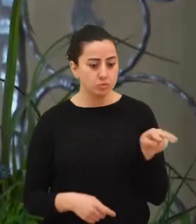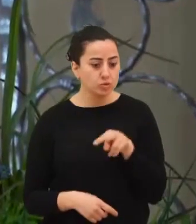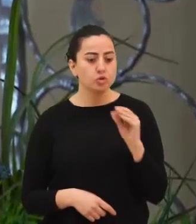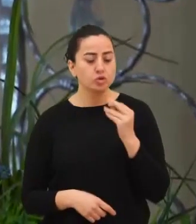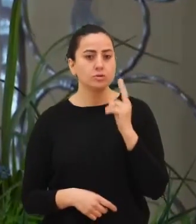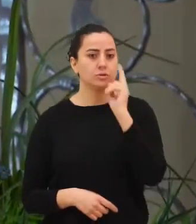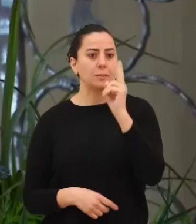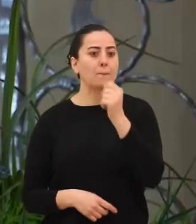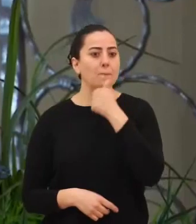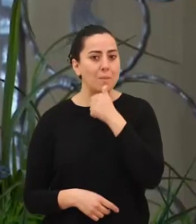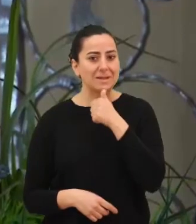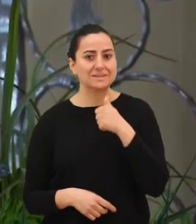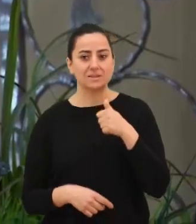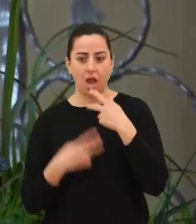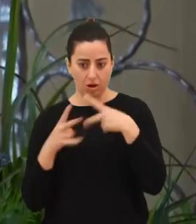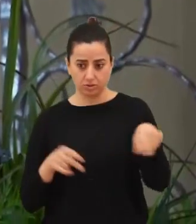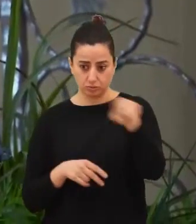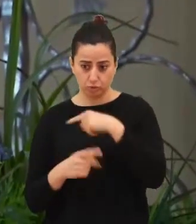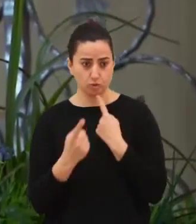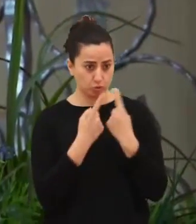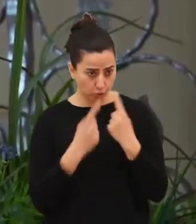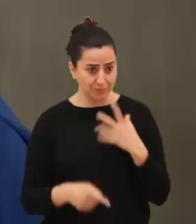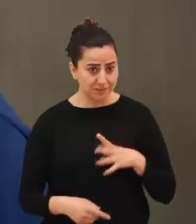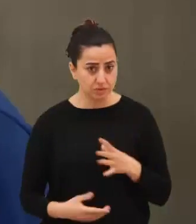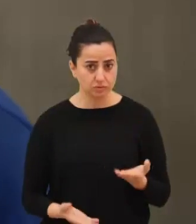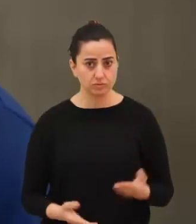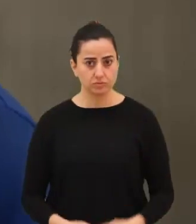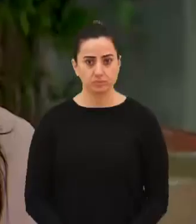çocukların babası olduğunu, bu insanların yanında mı konuşmak istiyorsun Nurhan?